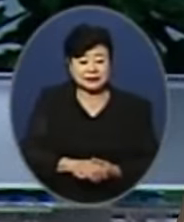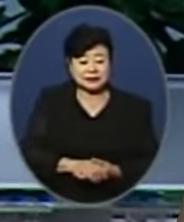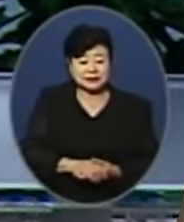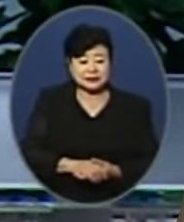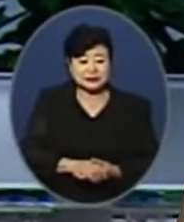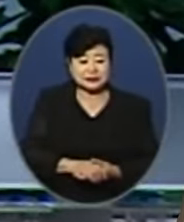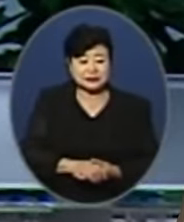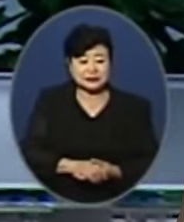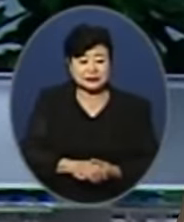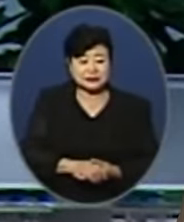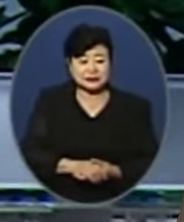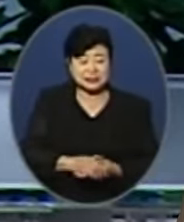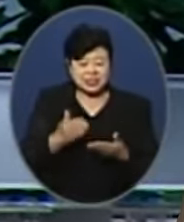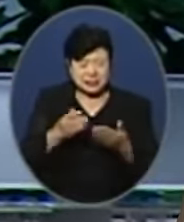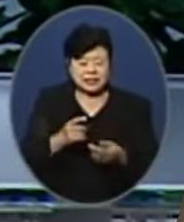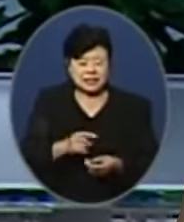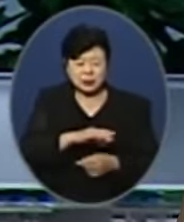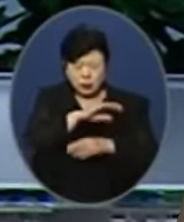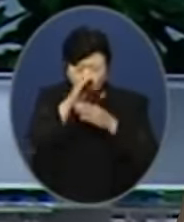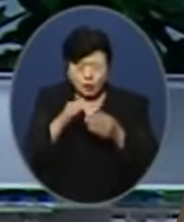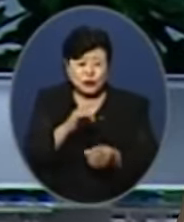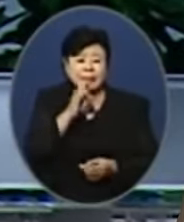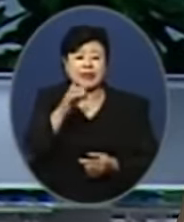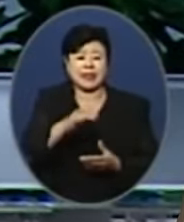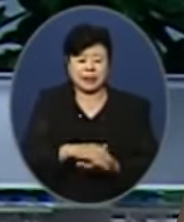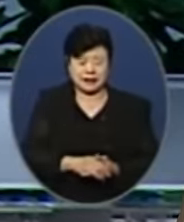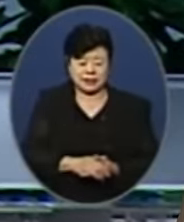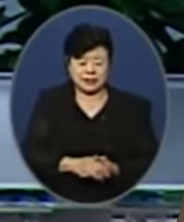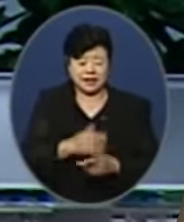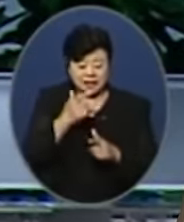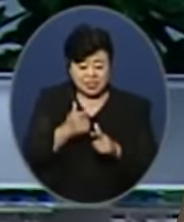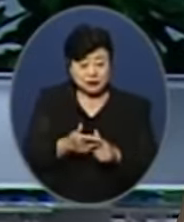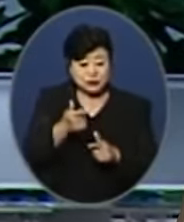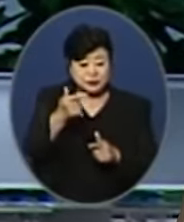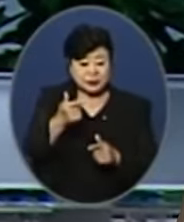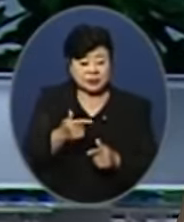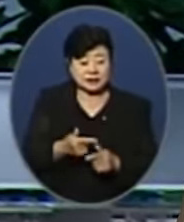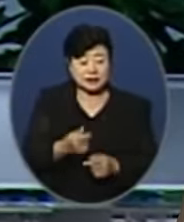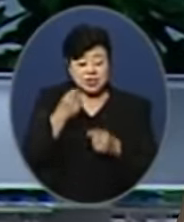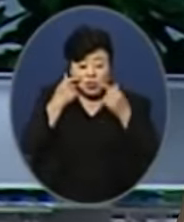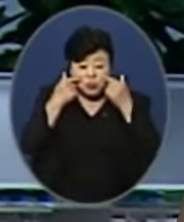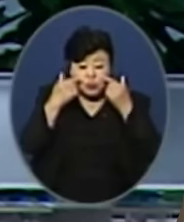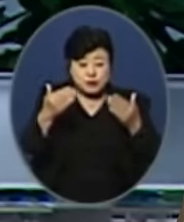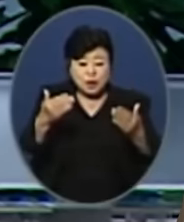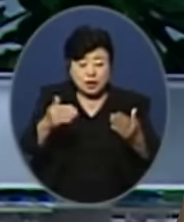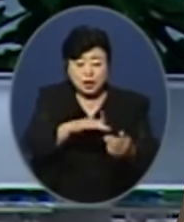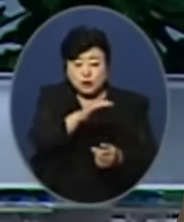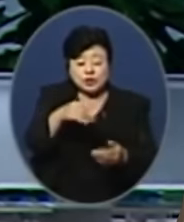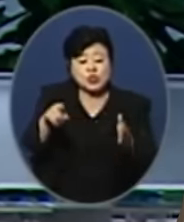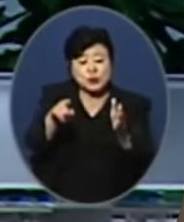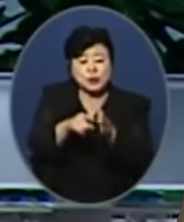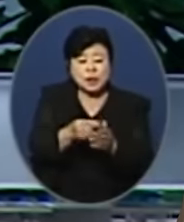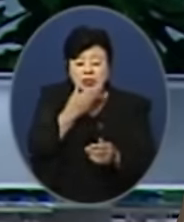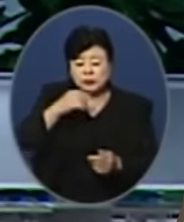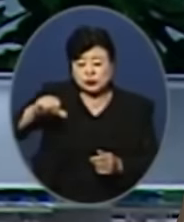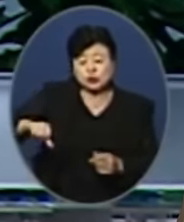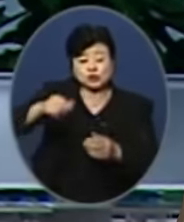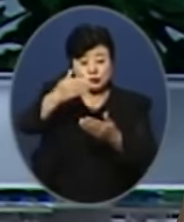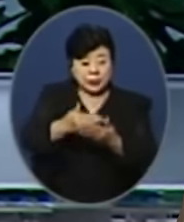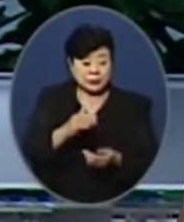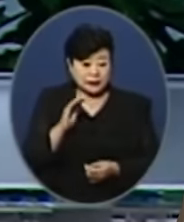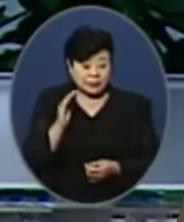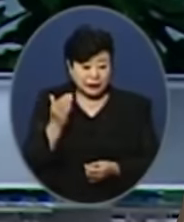들면 하는 일마다 다 안 되는 것이죠. 그런데 예수님이 분명하게 우리를 위하여 저주를